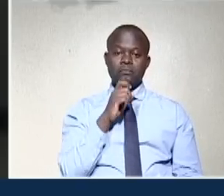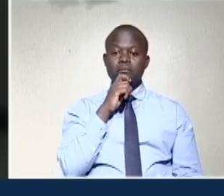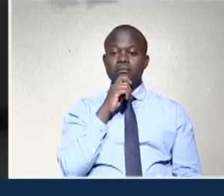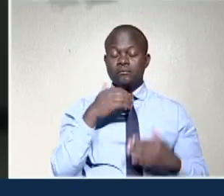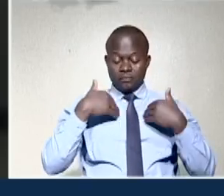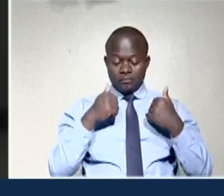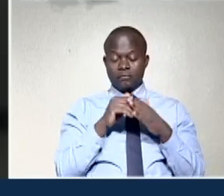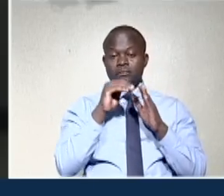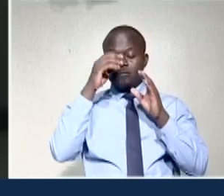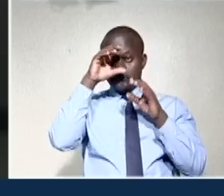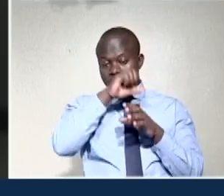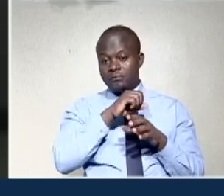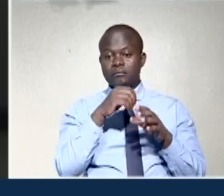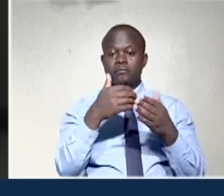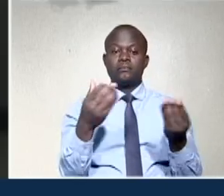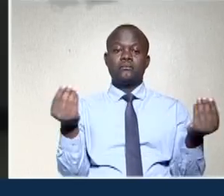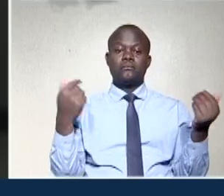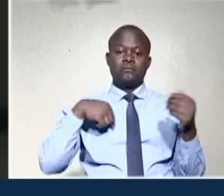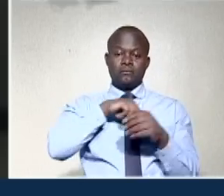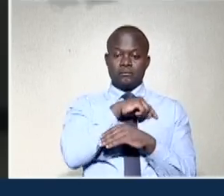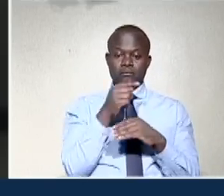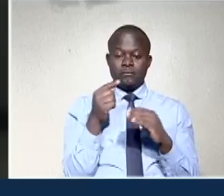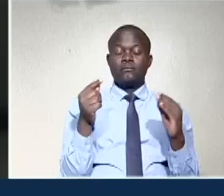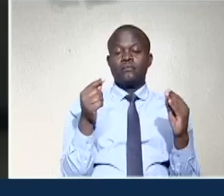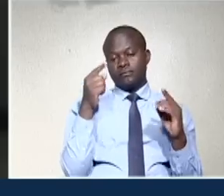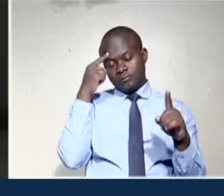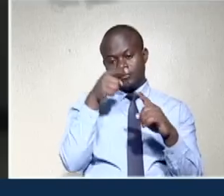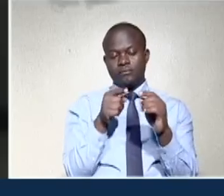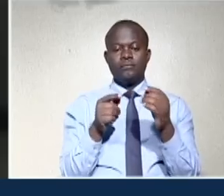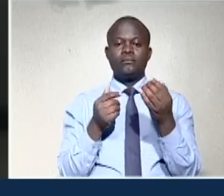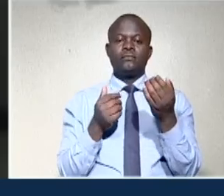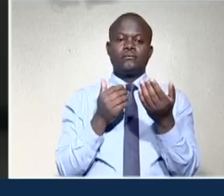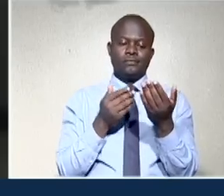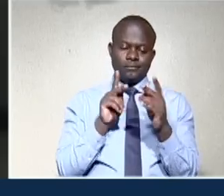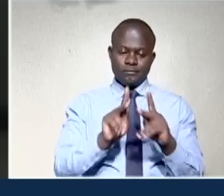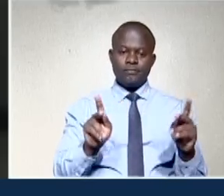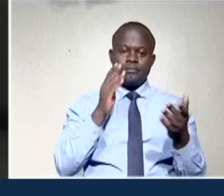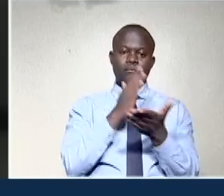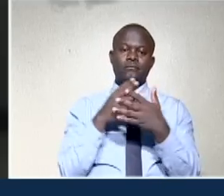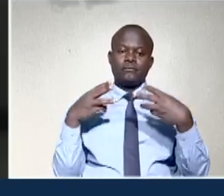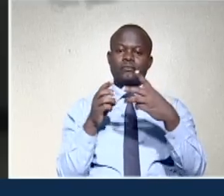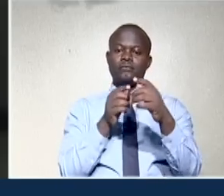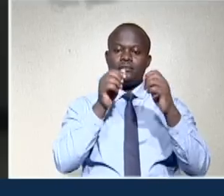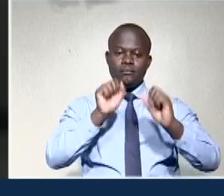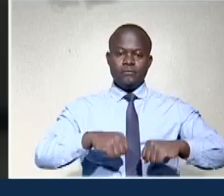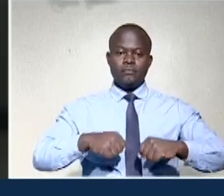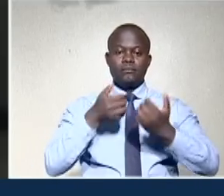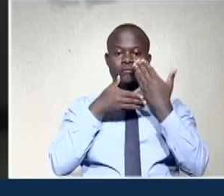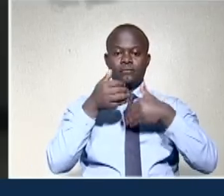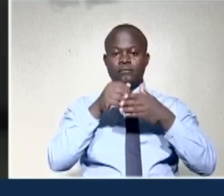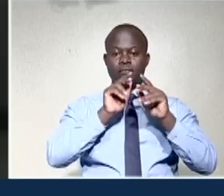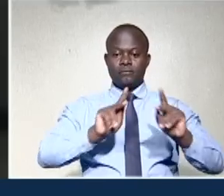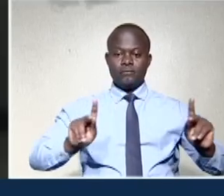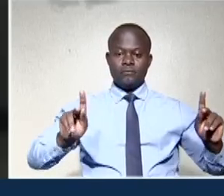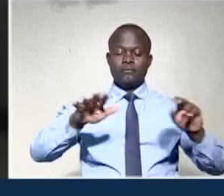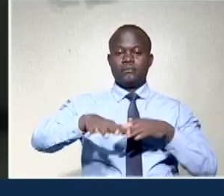buryo budasobanutse. Twe nka Hongiriya rero icyo dushyigikiye ni amahoro no guhagarika imirwano vuba bishoboka, ibiganiro by'amahoro ndetse n'amahoro arambye mu